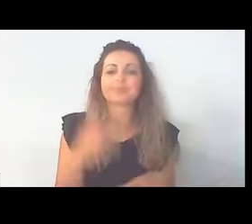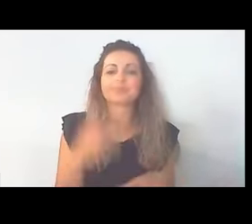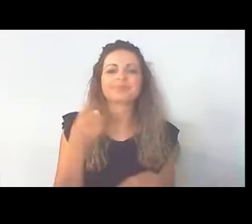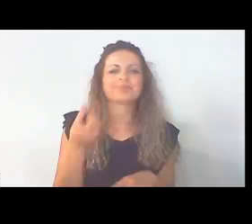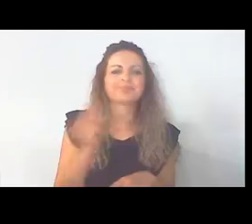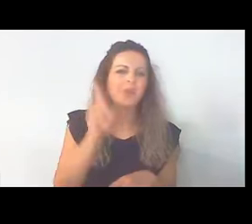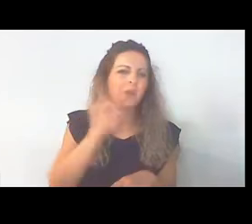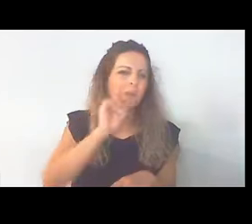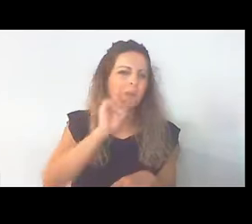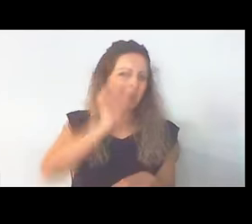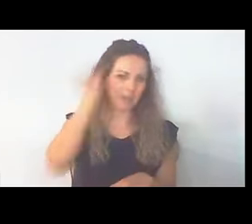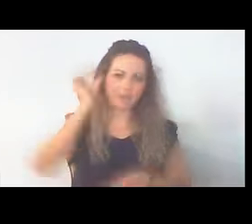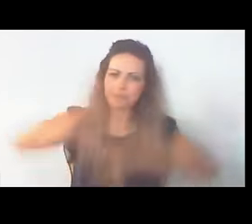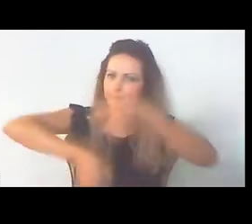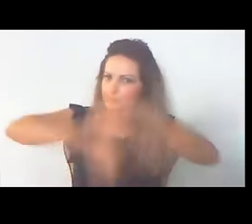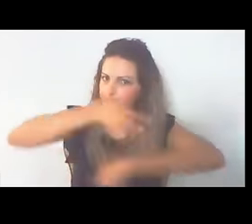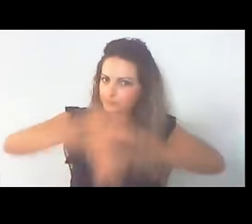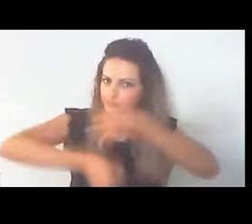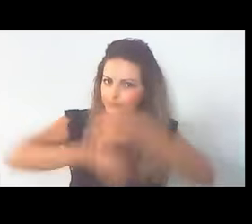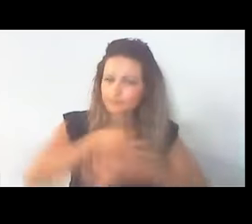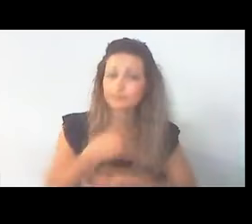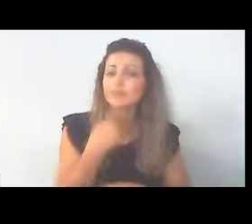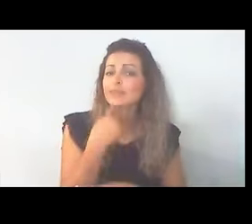οποίο επιχειρεί να